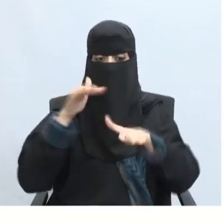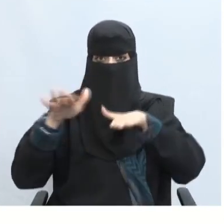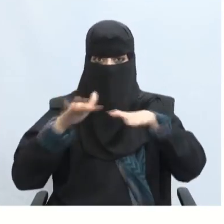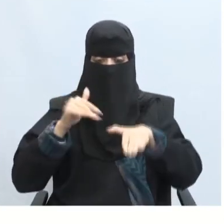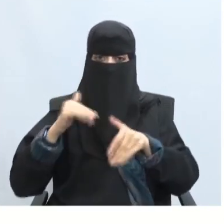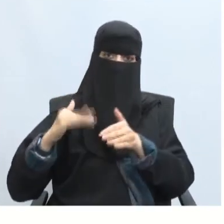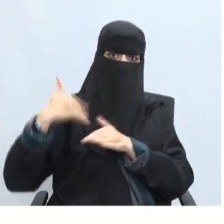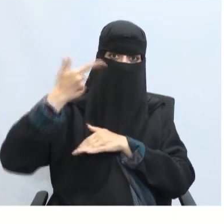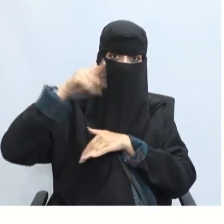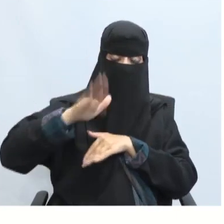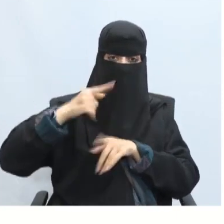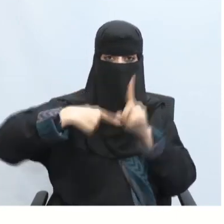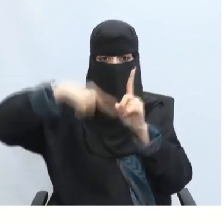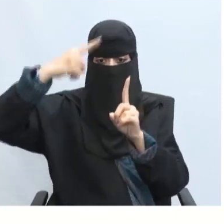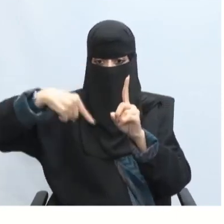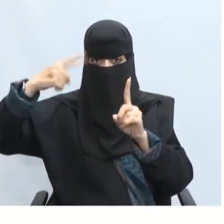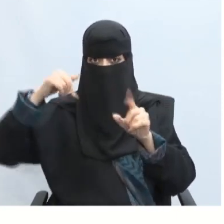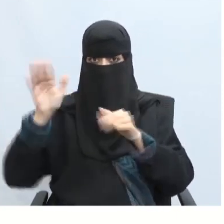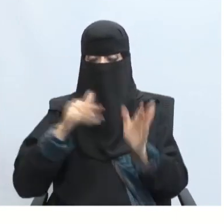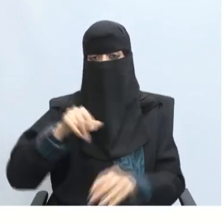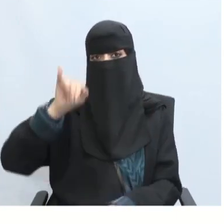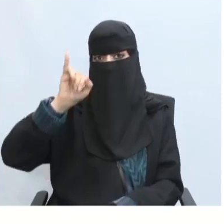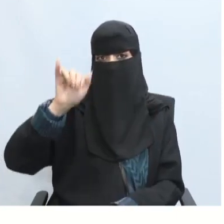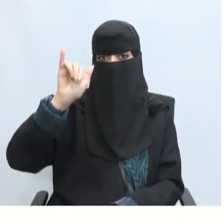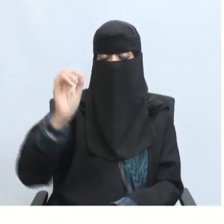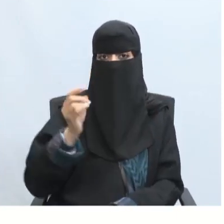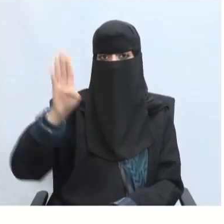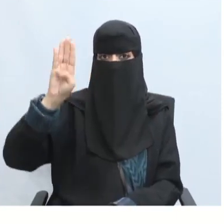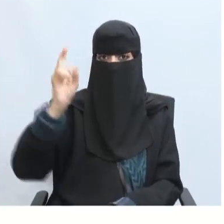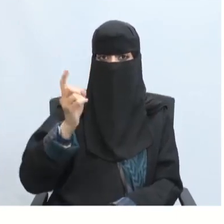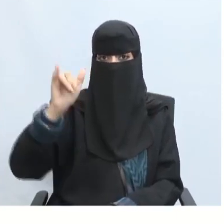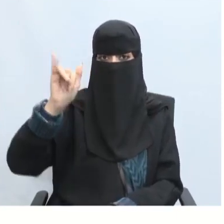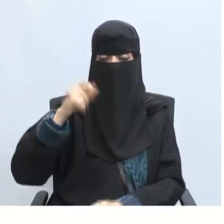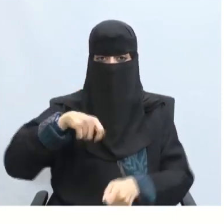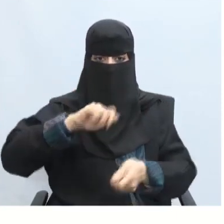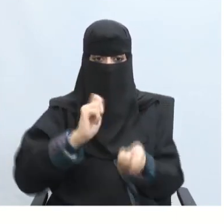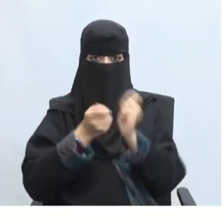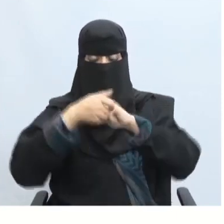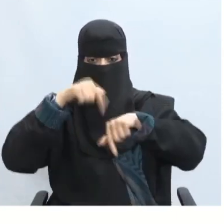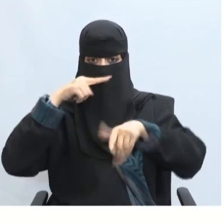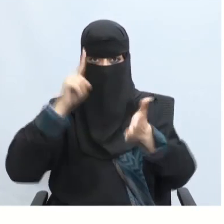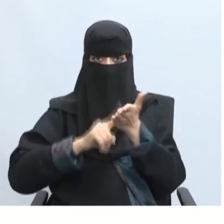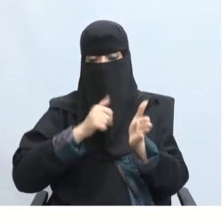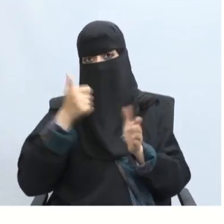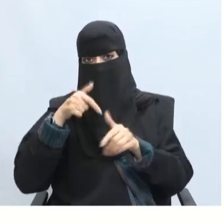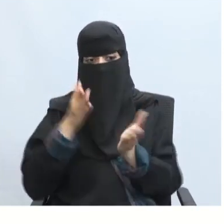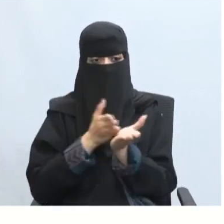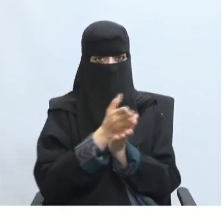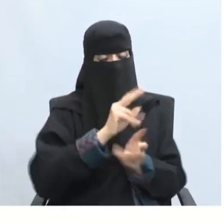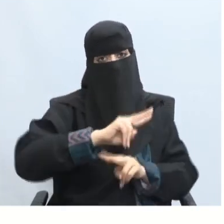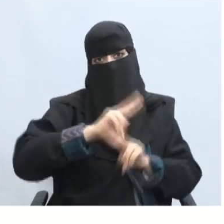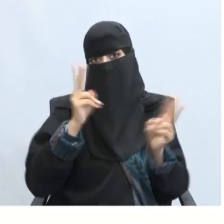بعد ذلك في مقياس ميركلي المعدل عزيزي الطالب عزيزتي الطالبه ذكرنا بان هناك طريقه